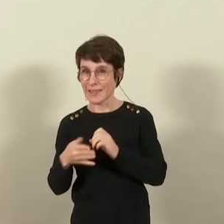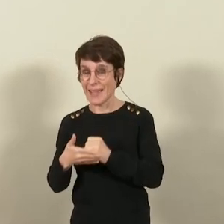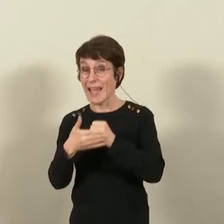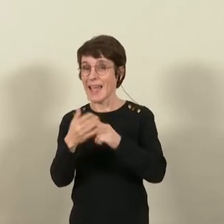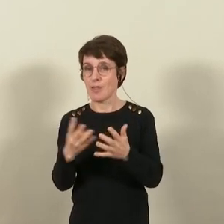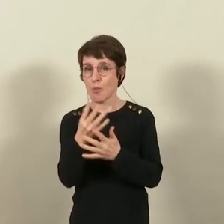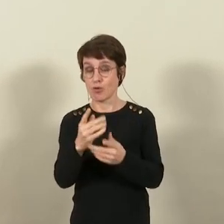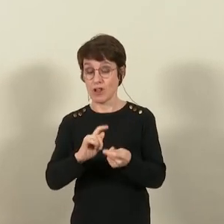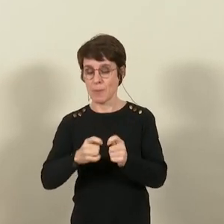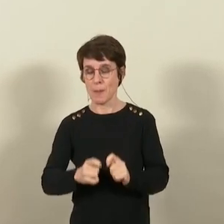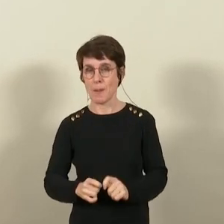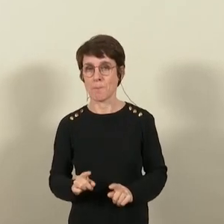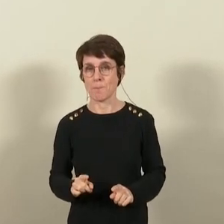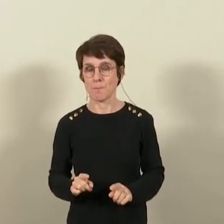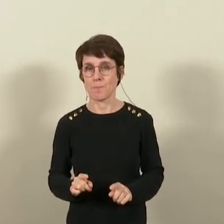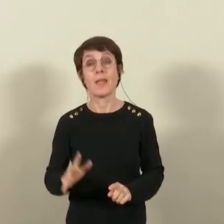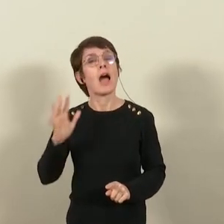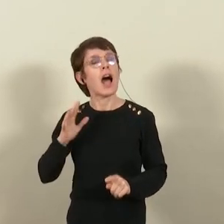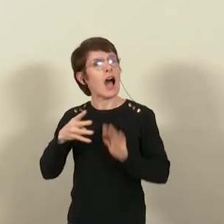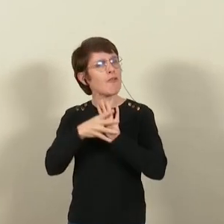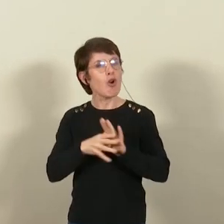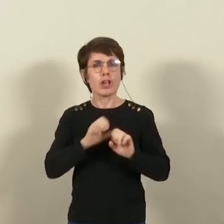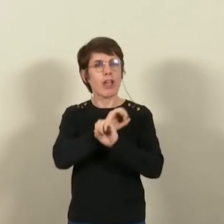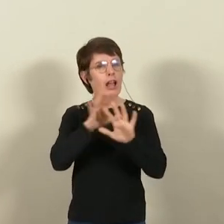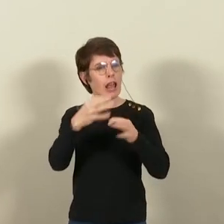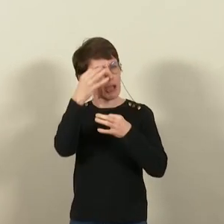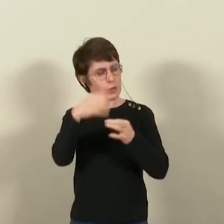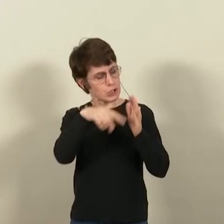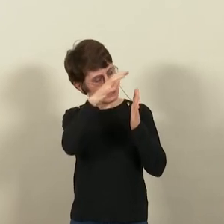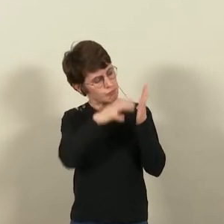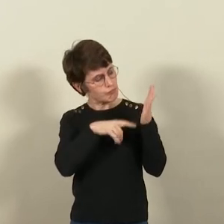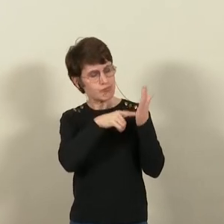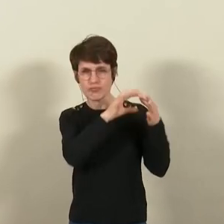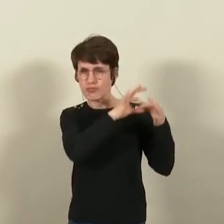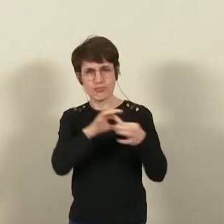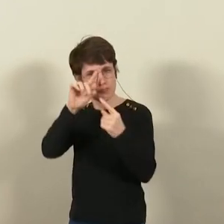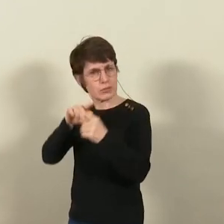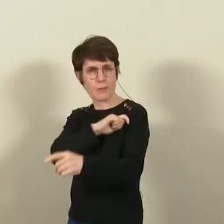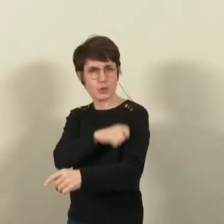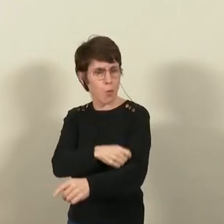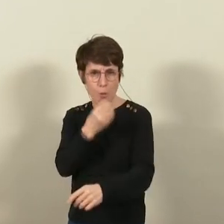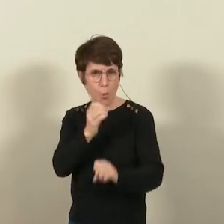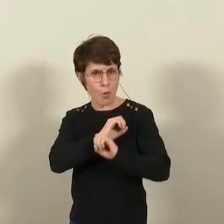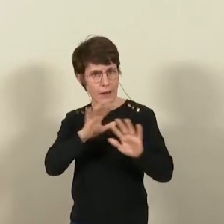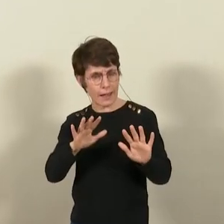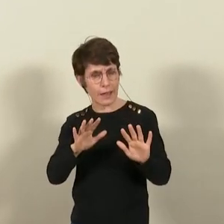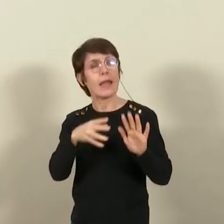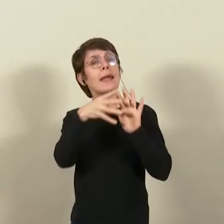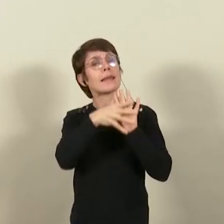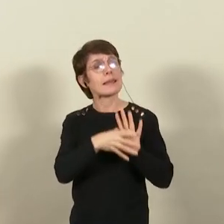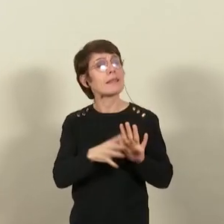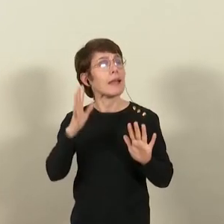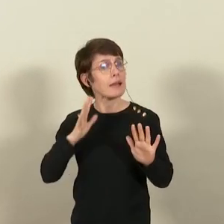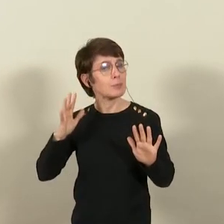projet avant les critères ils étaient clairs et précis reliés avec le sport il y a un lien très très fort je rappelle ces critères donc